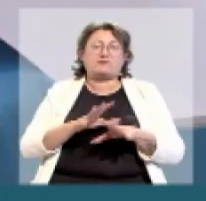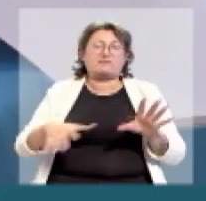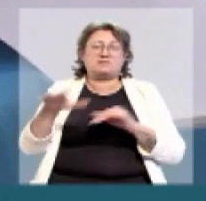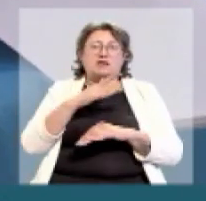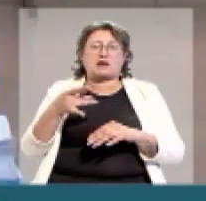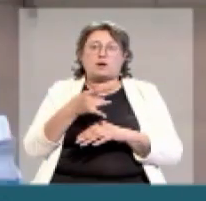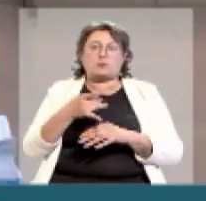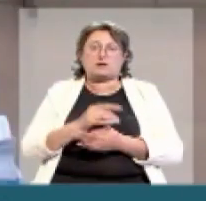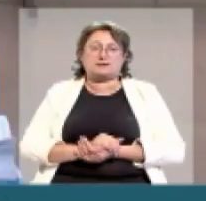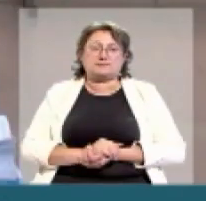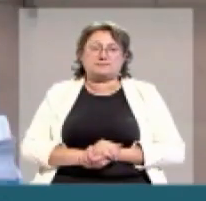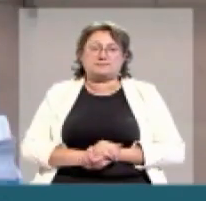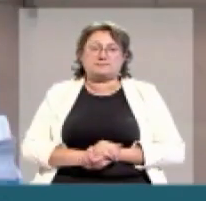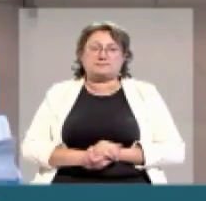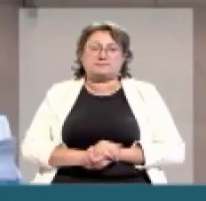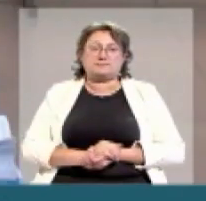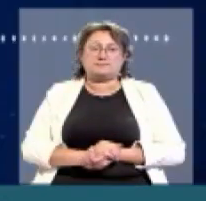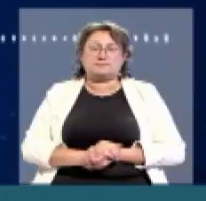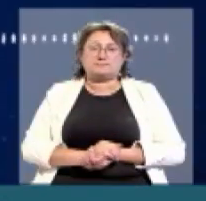всех районах края.